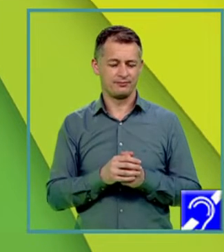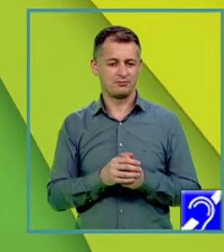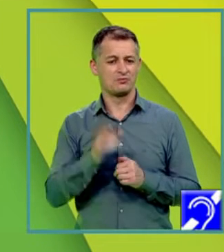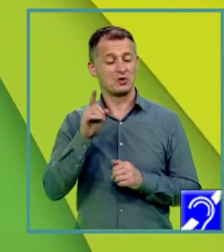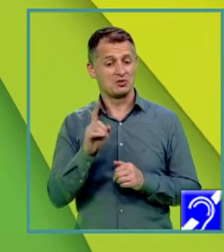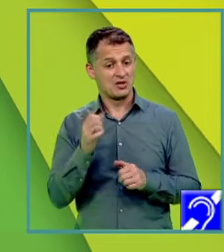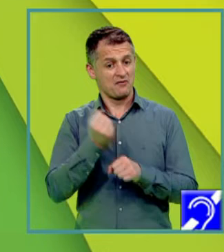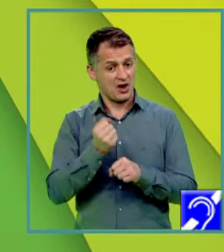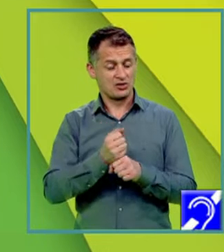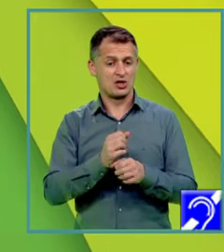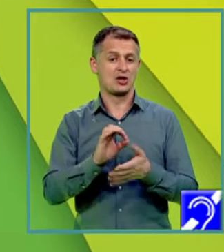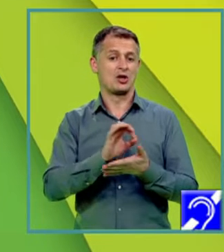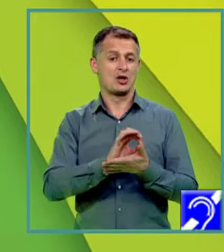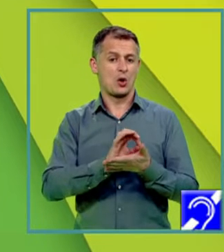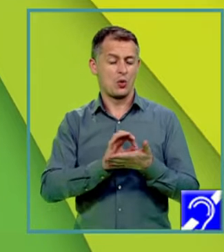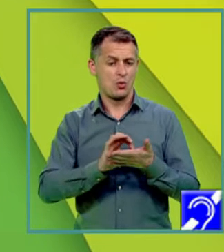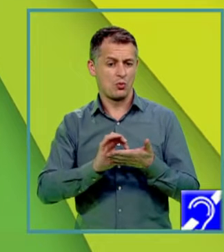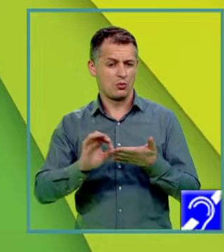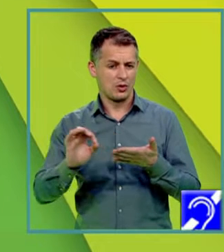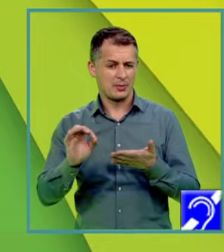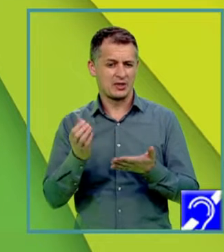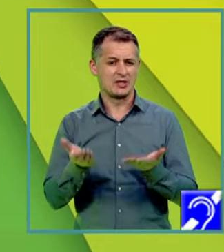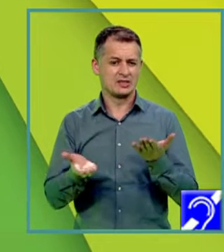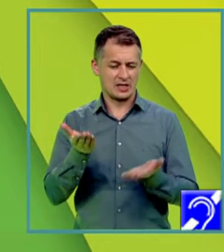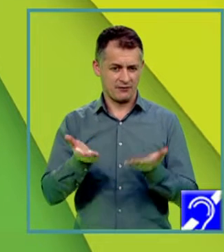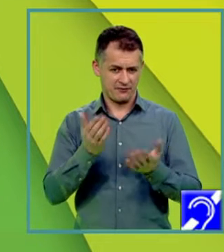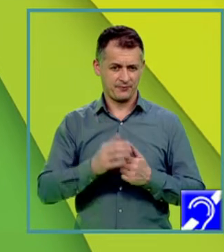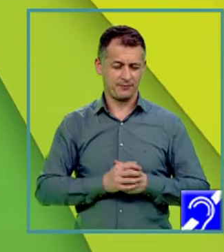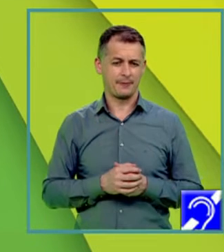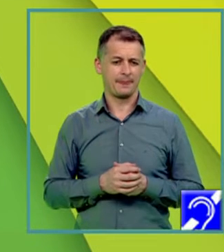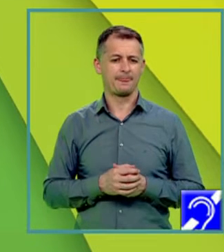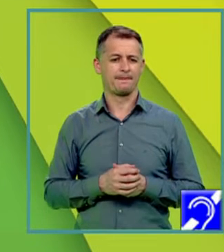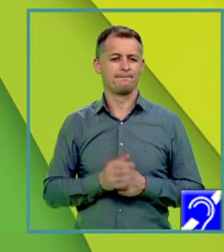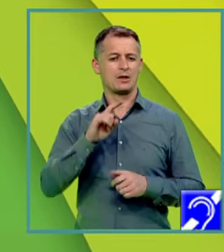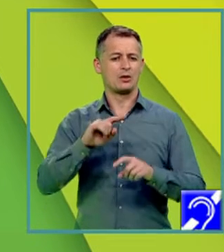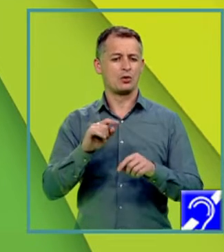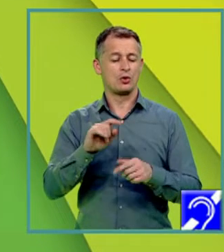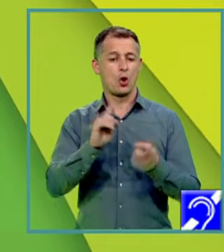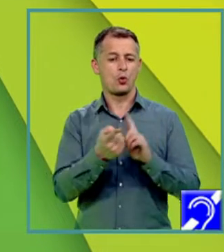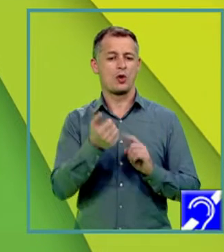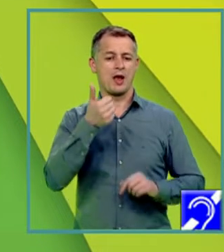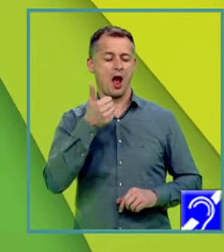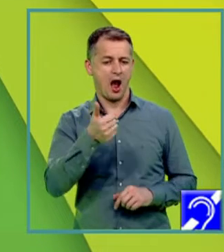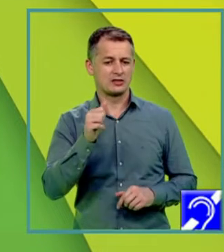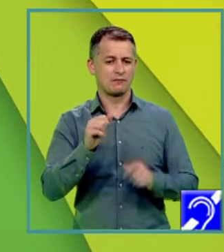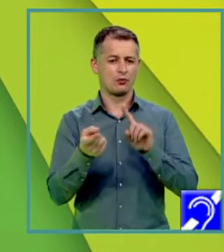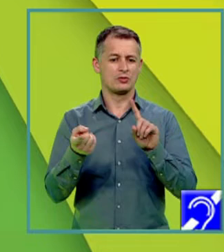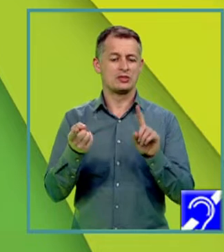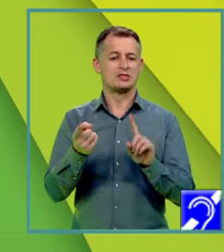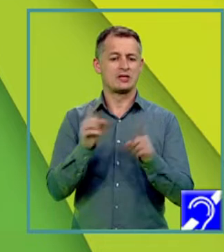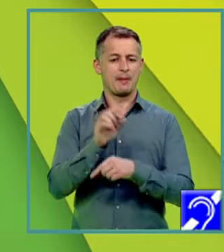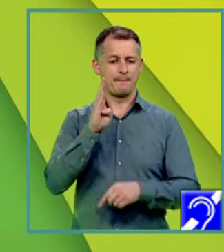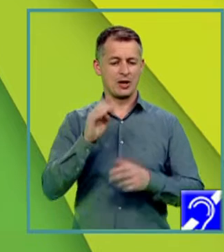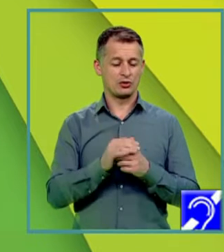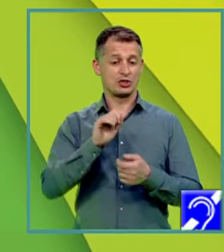apel recursiv în care parametrii vor fi în locul parametrului a se folosește beșină cu parametrului